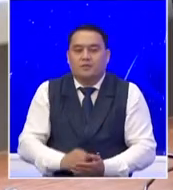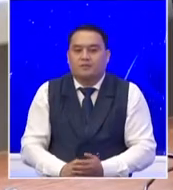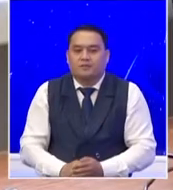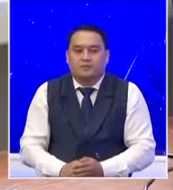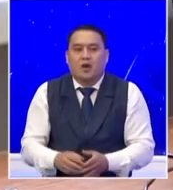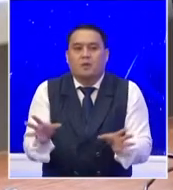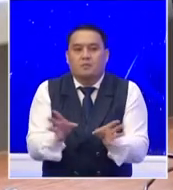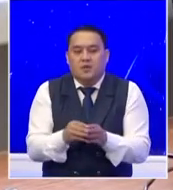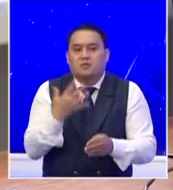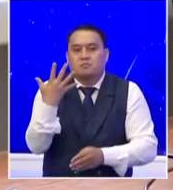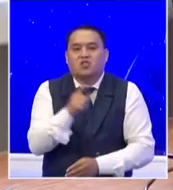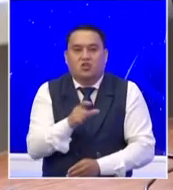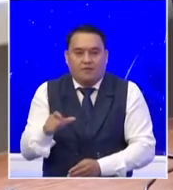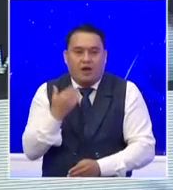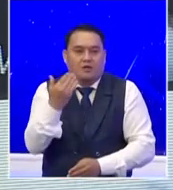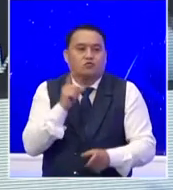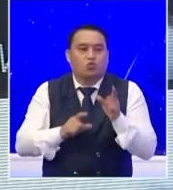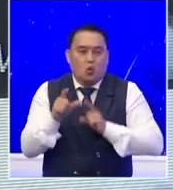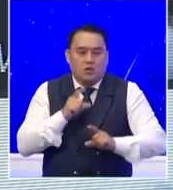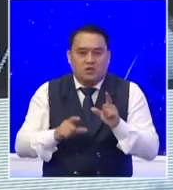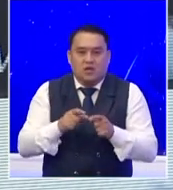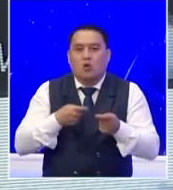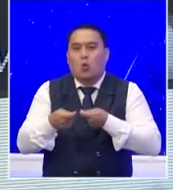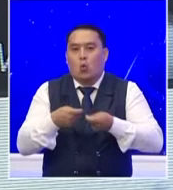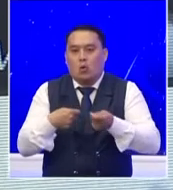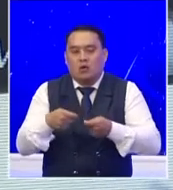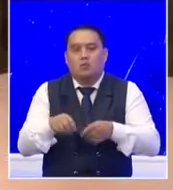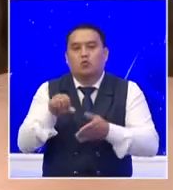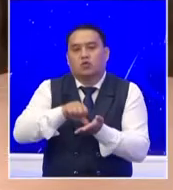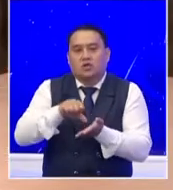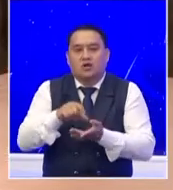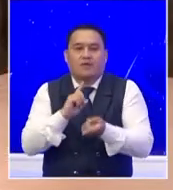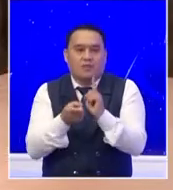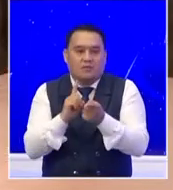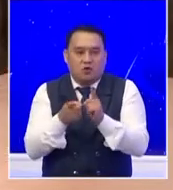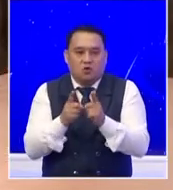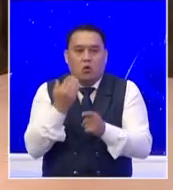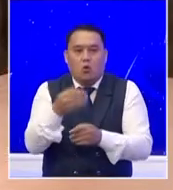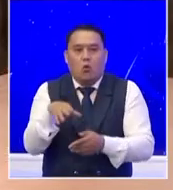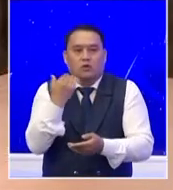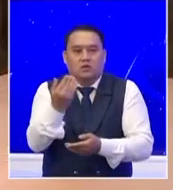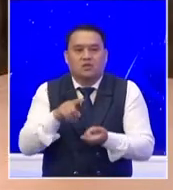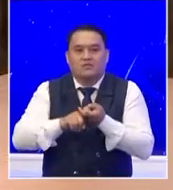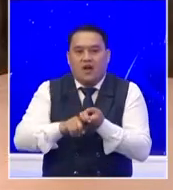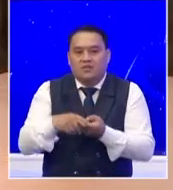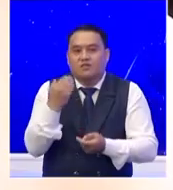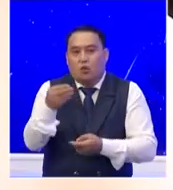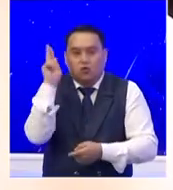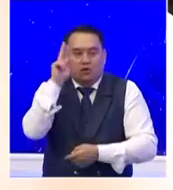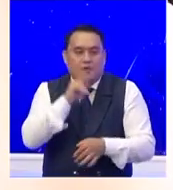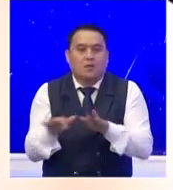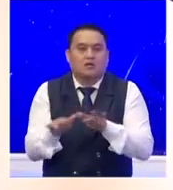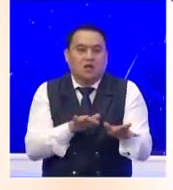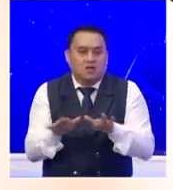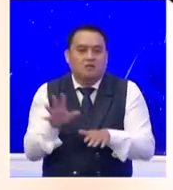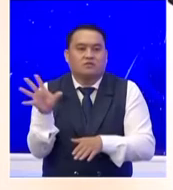Алишером обучается еще 5 человек. Помимо студентов и лектора, на онлайн-уроке присутствует сурдопереводчик. Он является связующим звеном в учебном процессе.